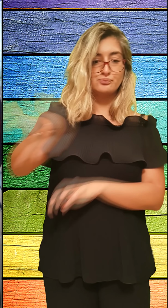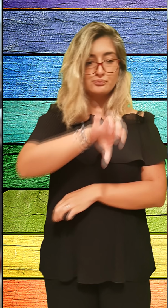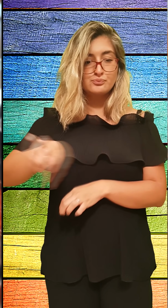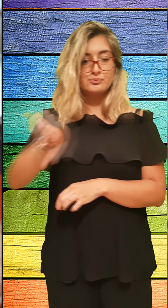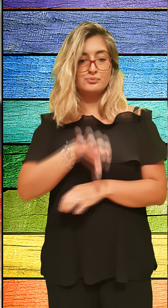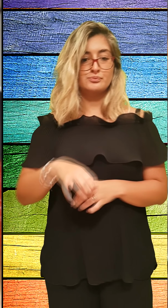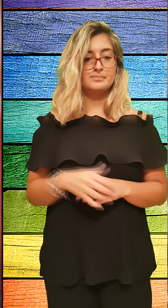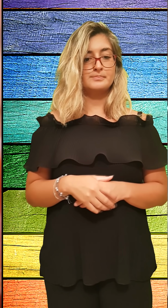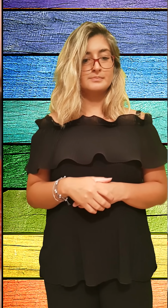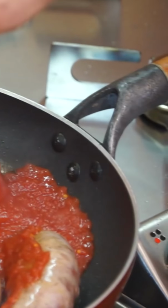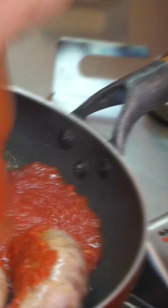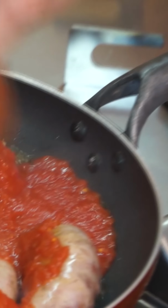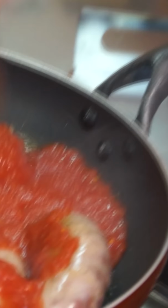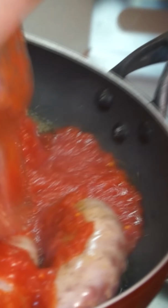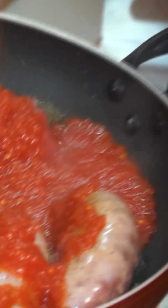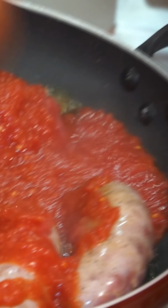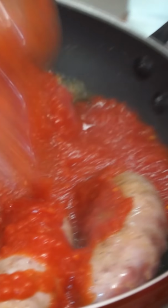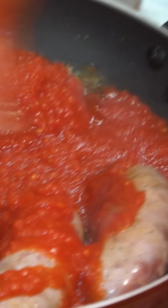mettere il pomodoro.